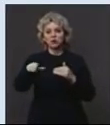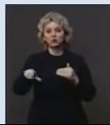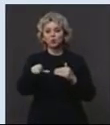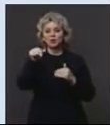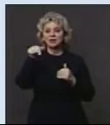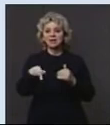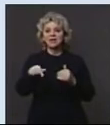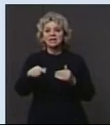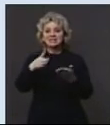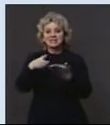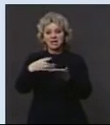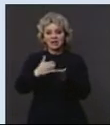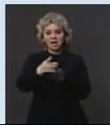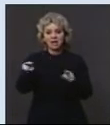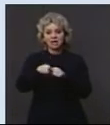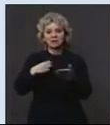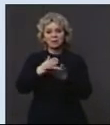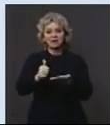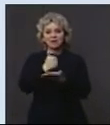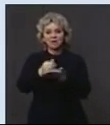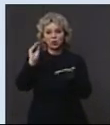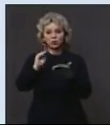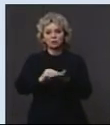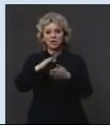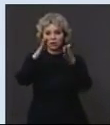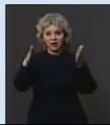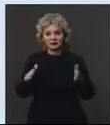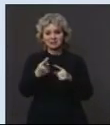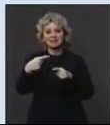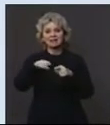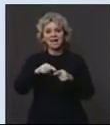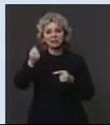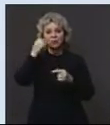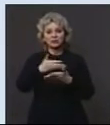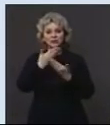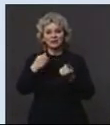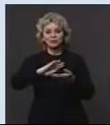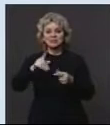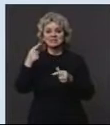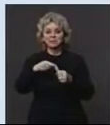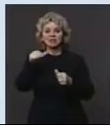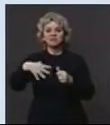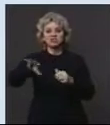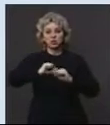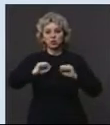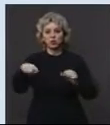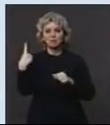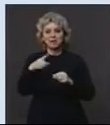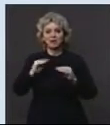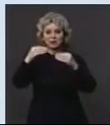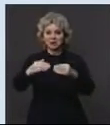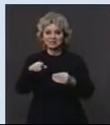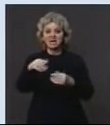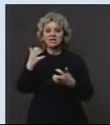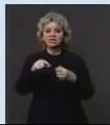Дона. Стрела как направление главного удара на штабной карте. На этом монументе нет безымянных. Здесь герои первого броска.